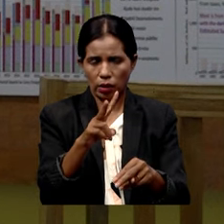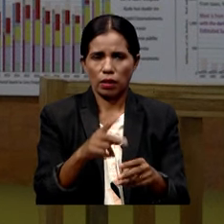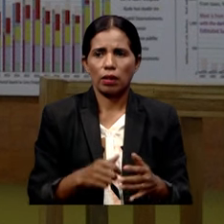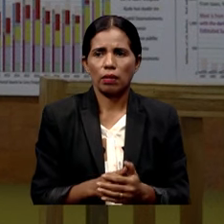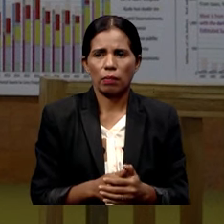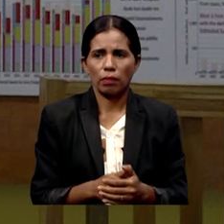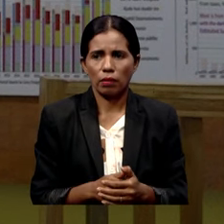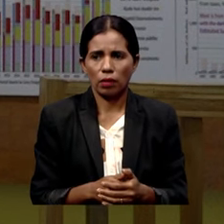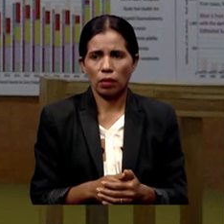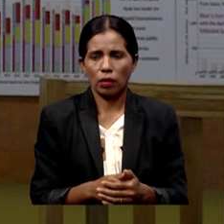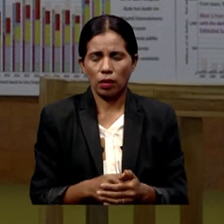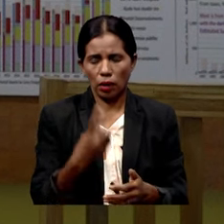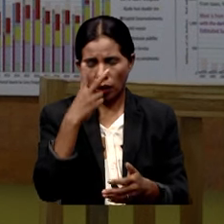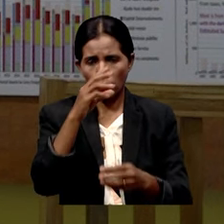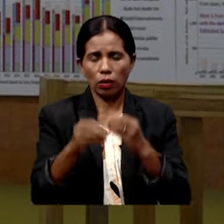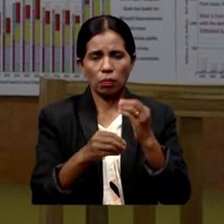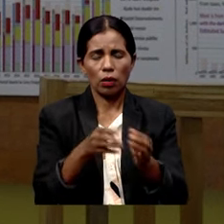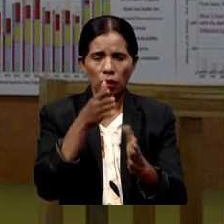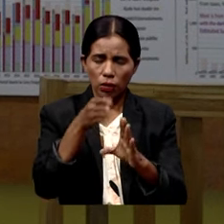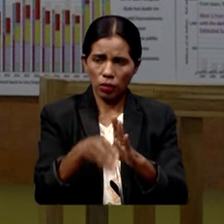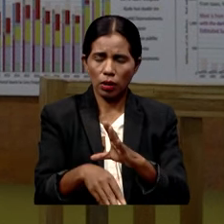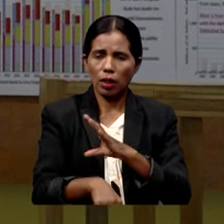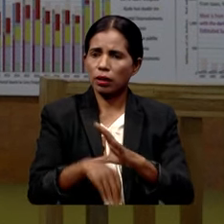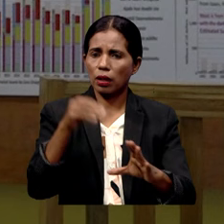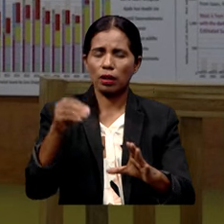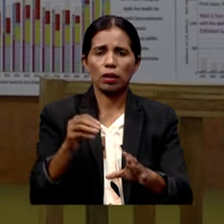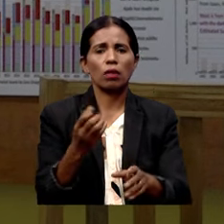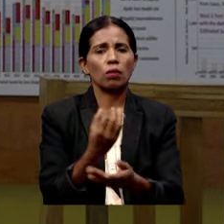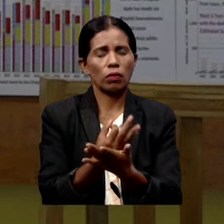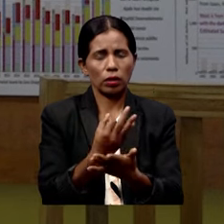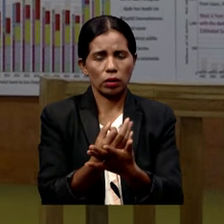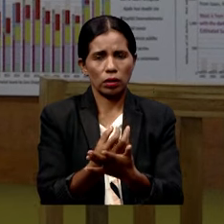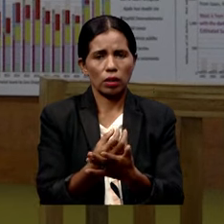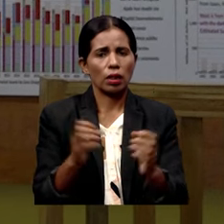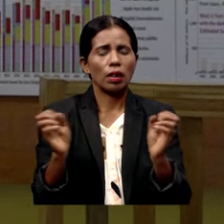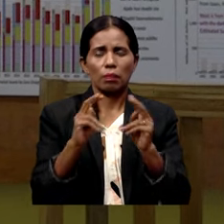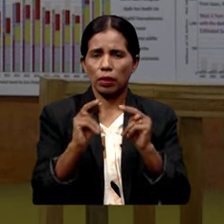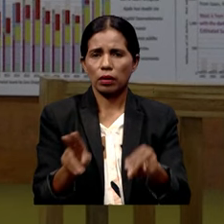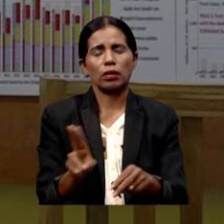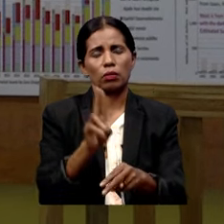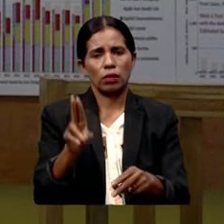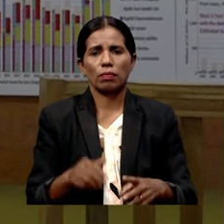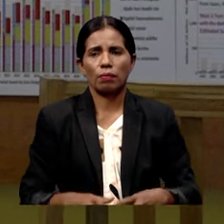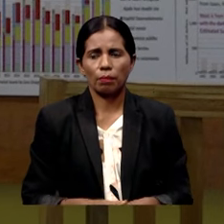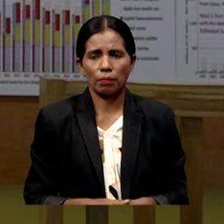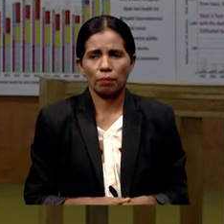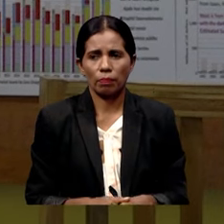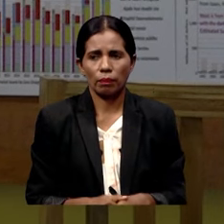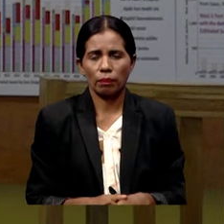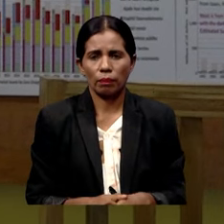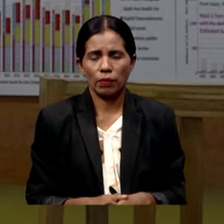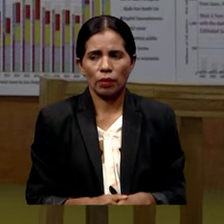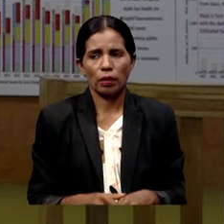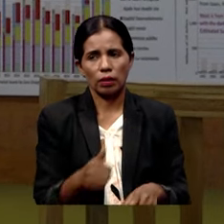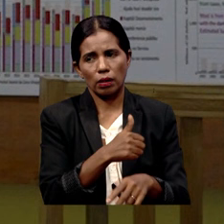hare assunto ne ho clean ho di asai tia gasto sira ne be necessário sira sirane be